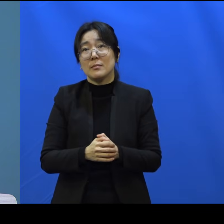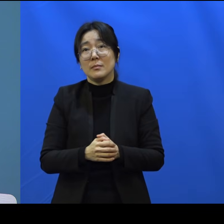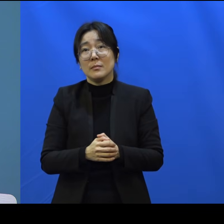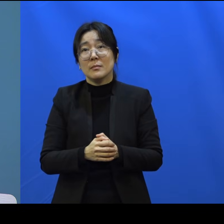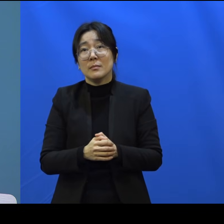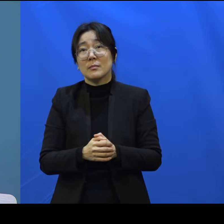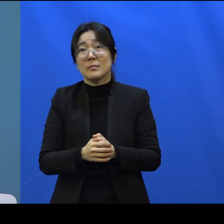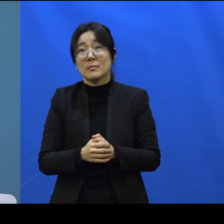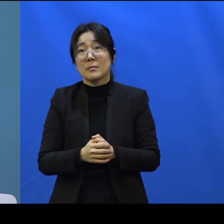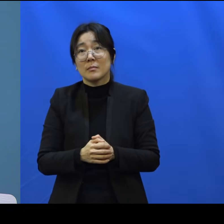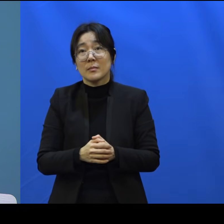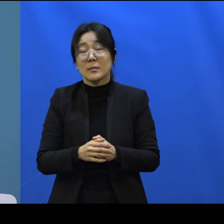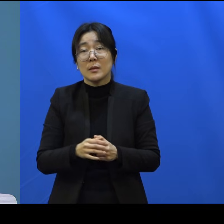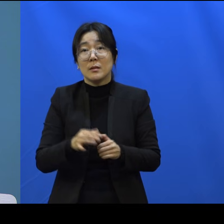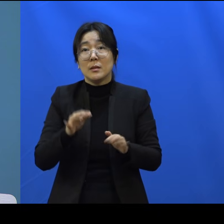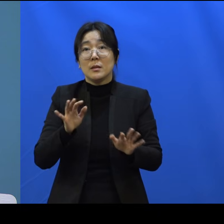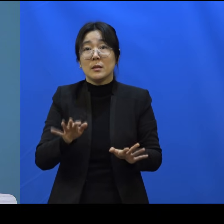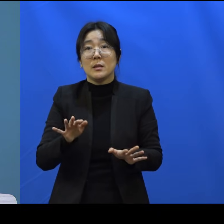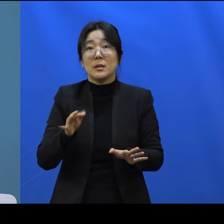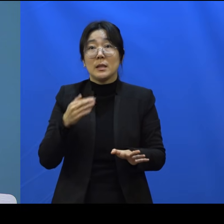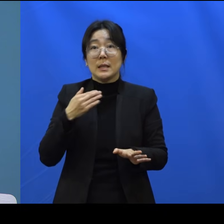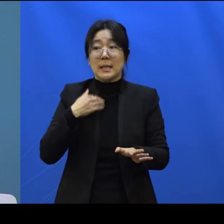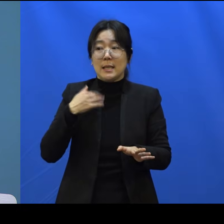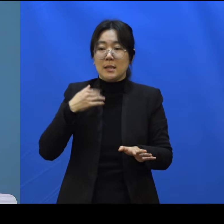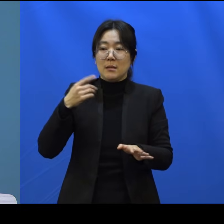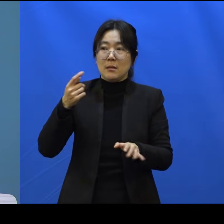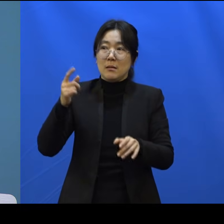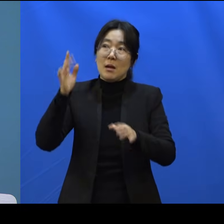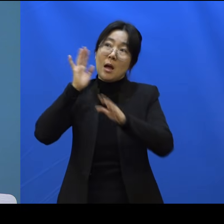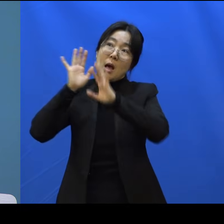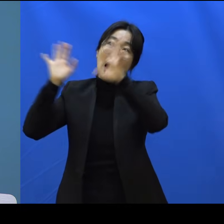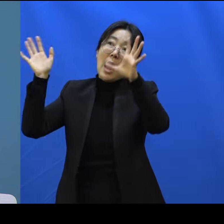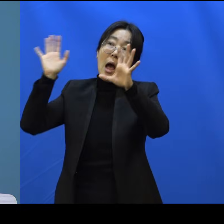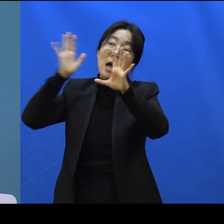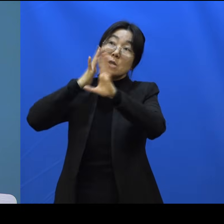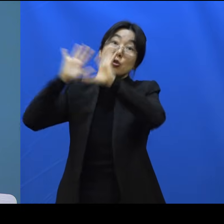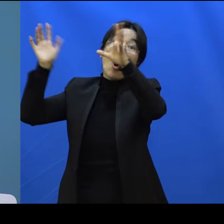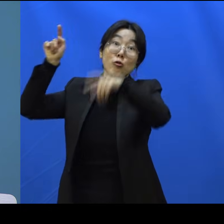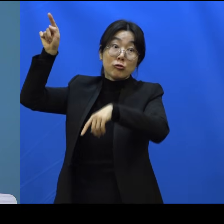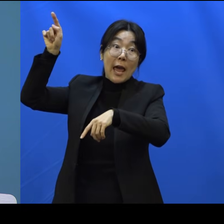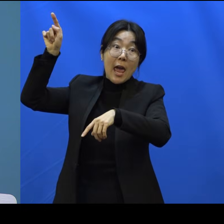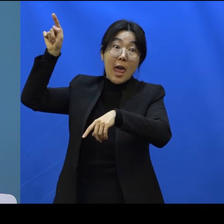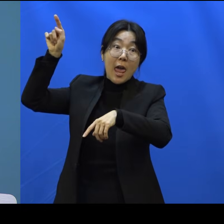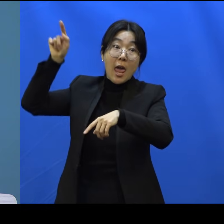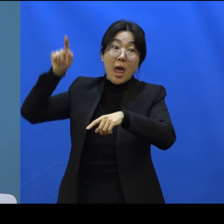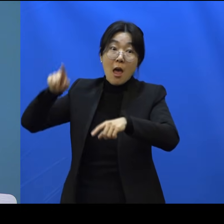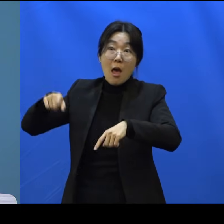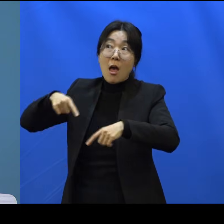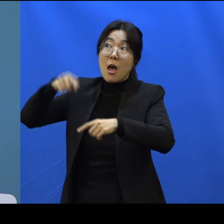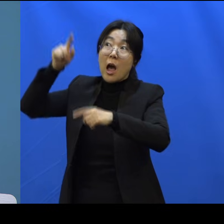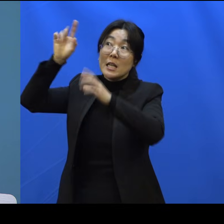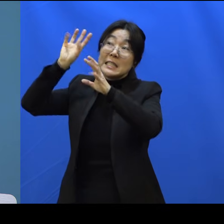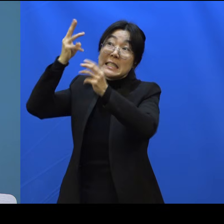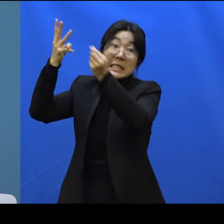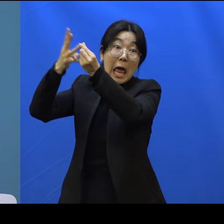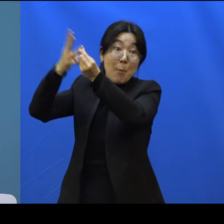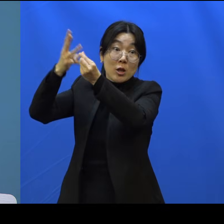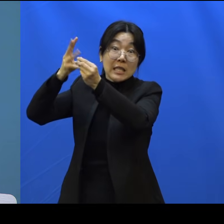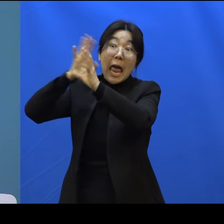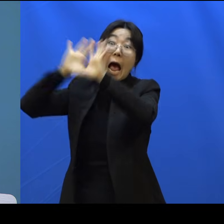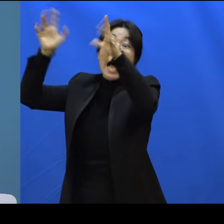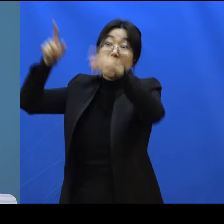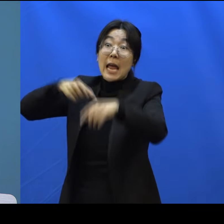본문에서는 셋째 하늘에 올라가 봤던 신비한 경험을 한 거예요. 이거는 어마어마한 자랑거리예요. 그죠?